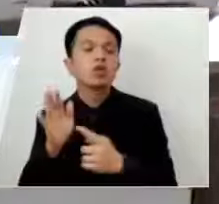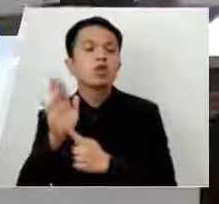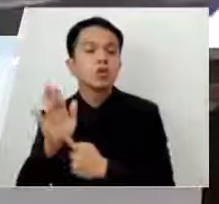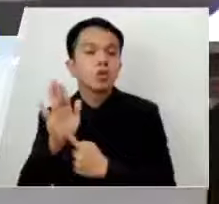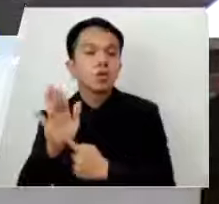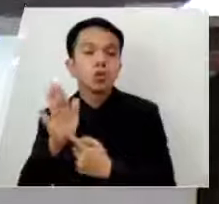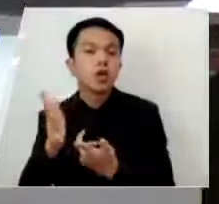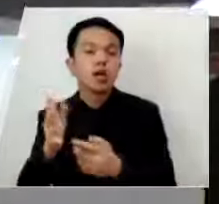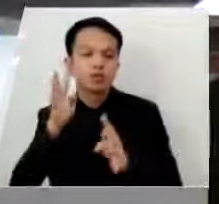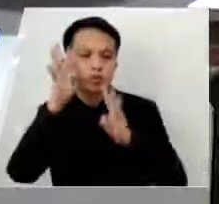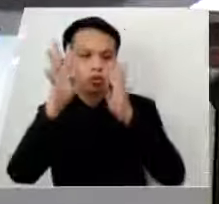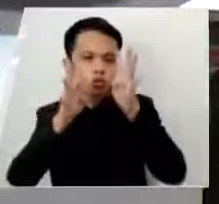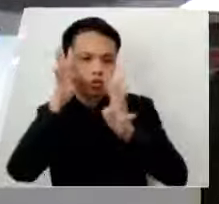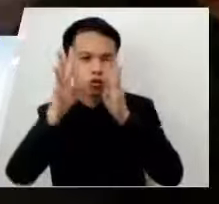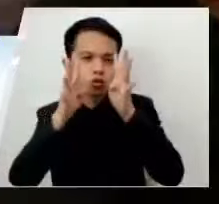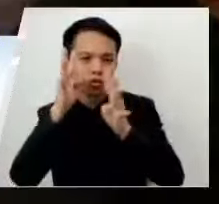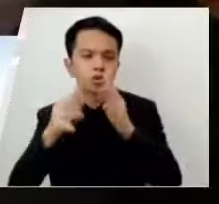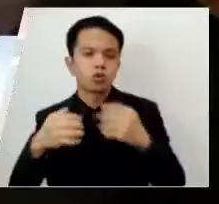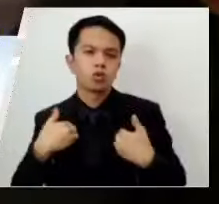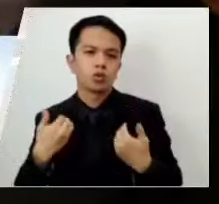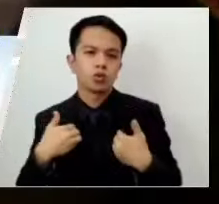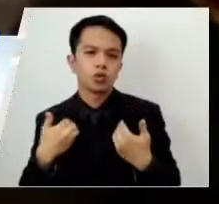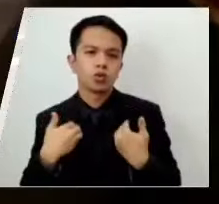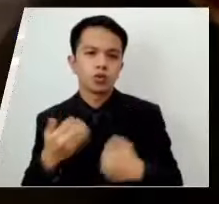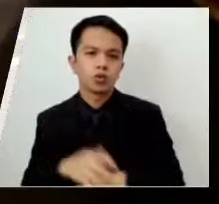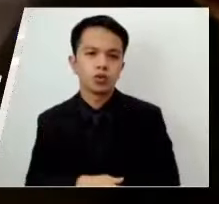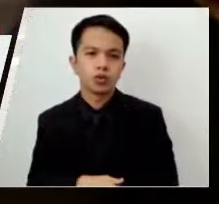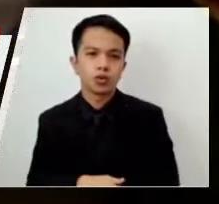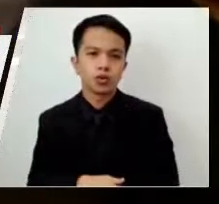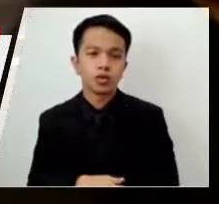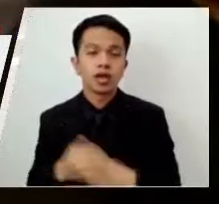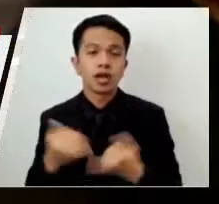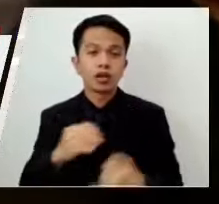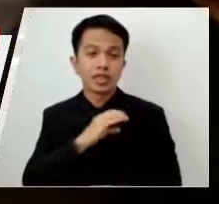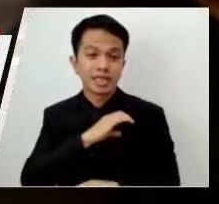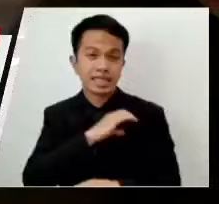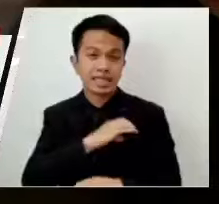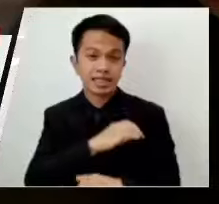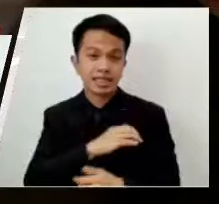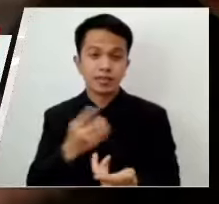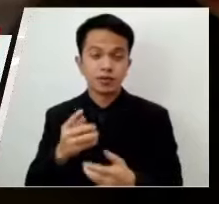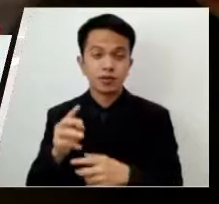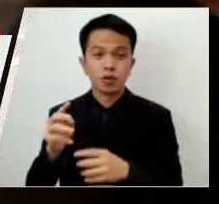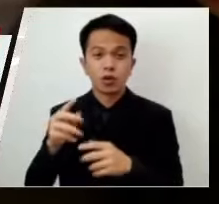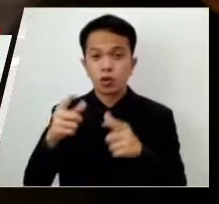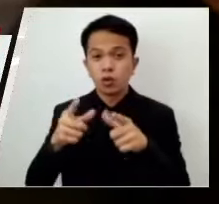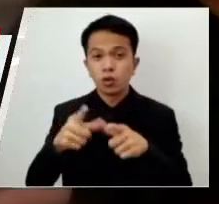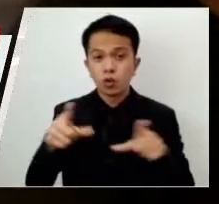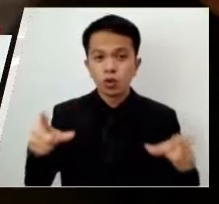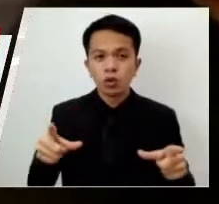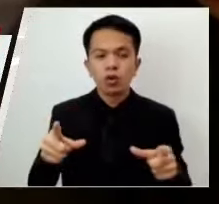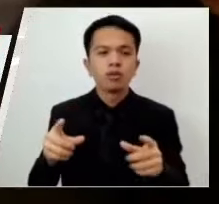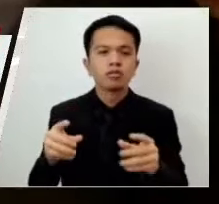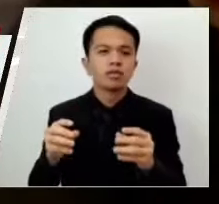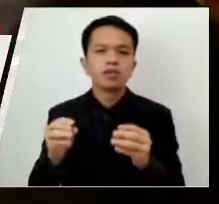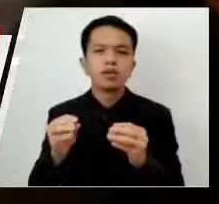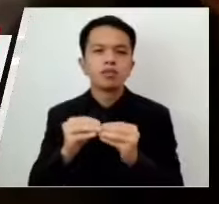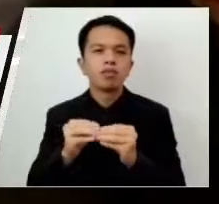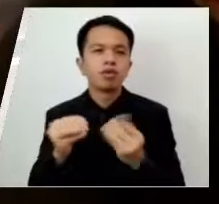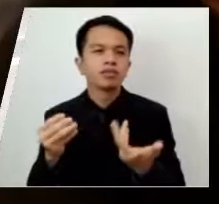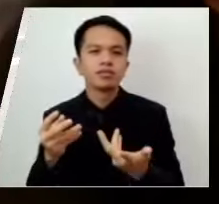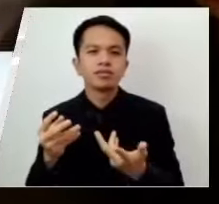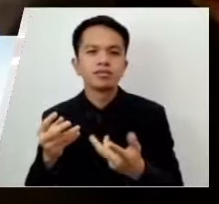pagiging malikhain ng mga kabataan. Isa sa mga karakteristiko at katangian ng wika ang pagiging dynamico, flexible,